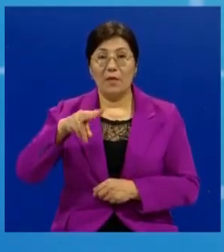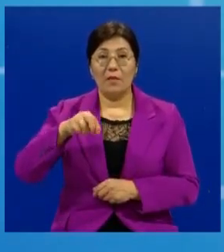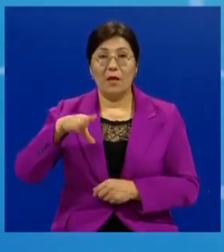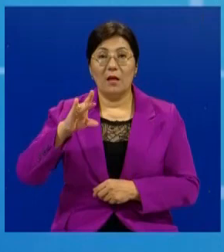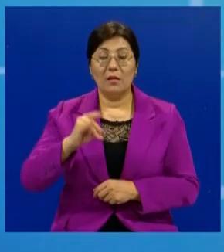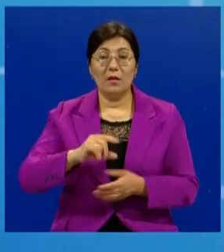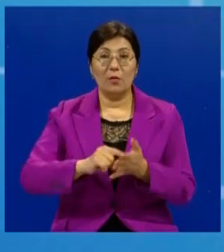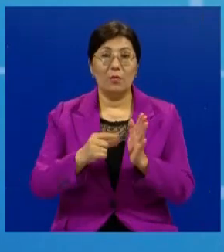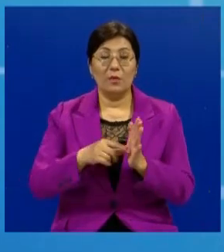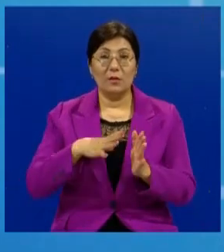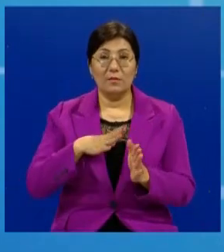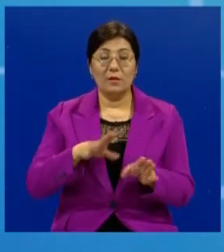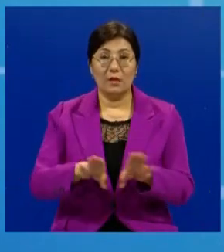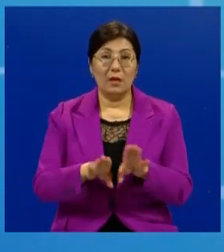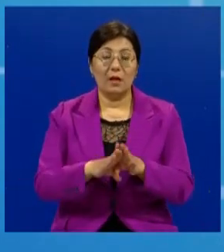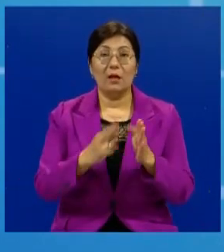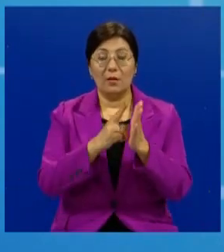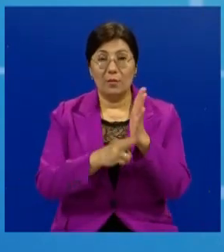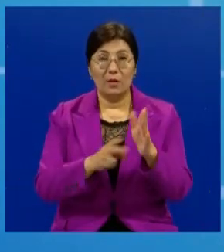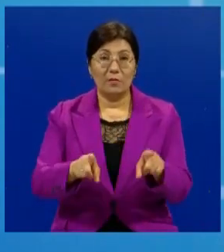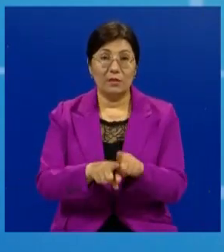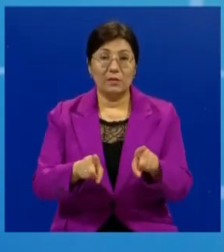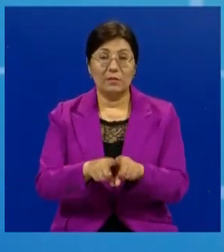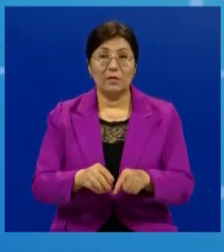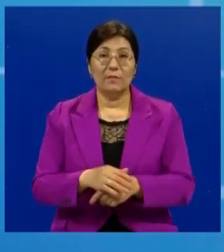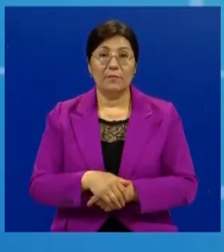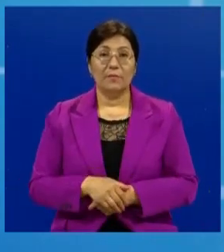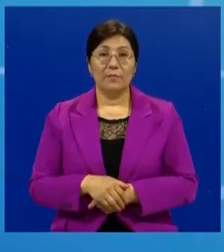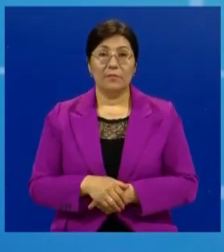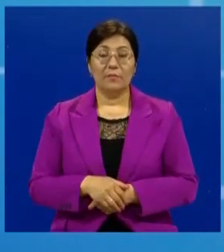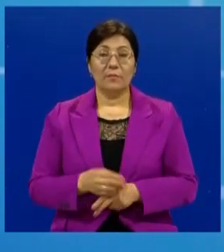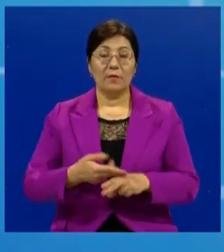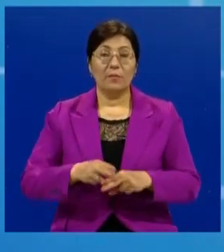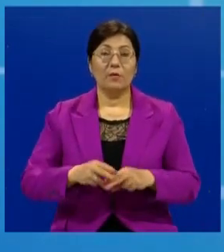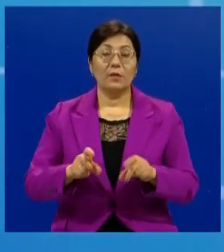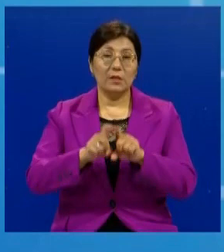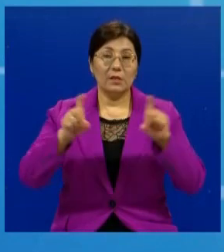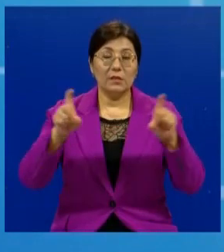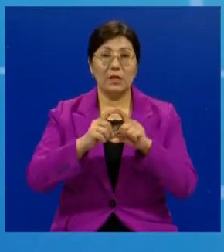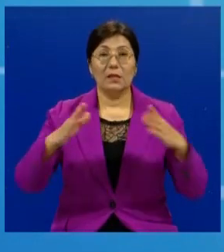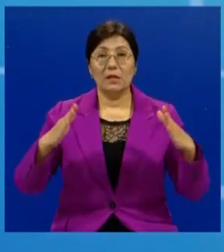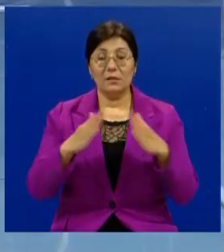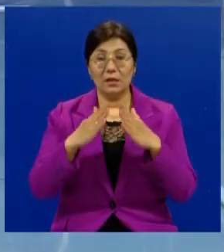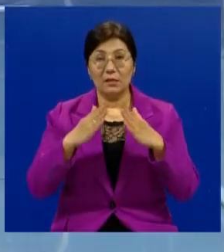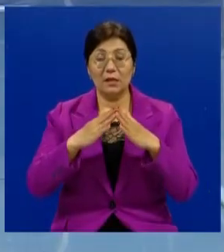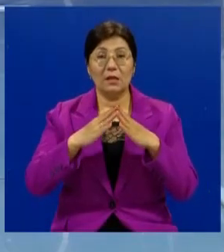люди, как в паровозе идешь. Вот эти здания сохранились, например.